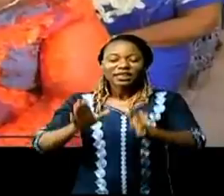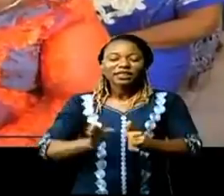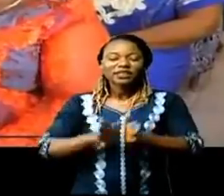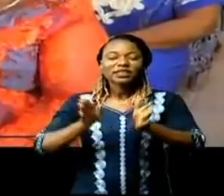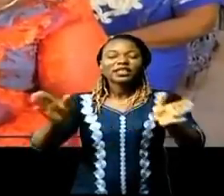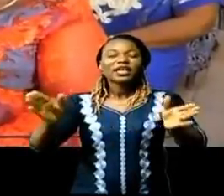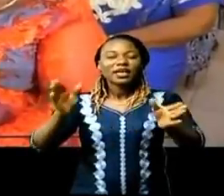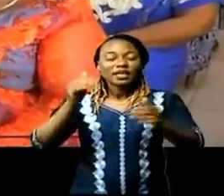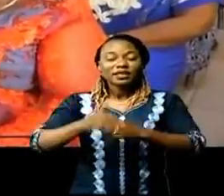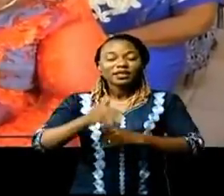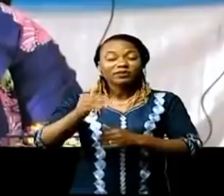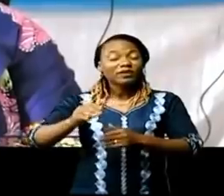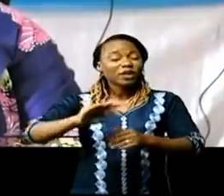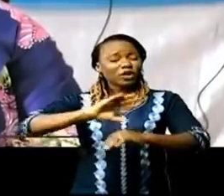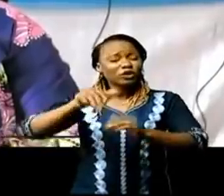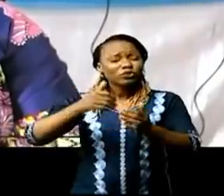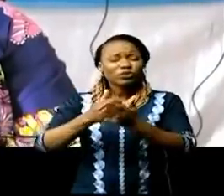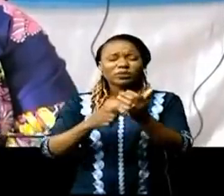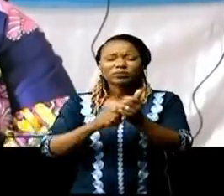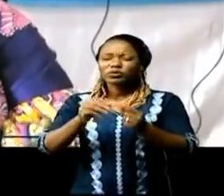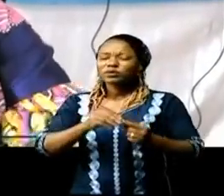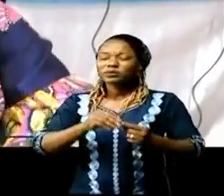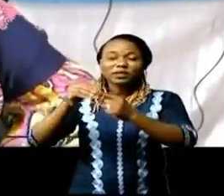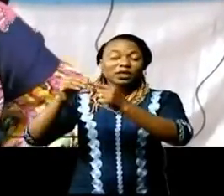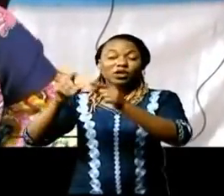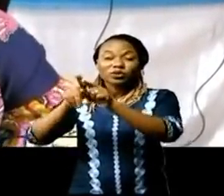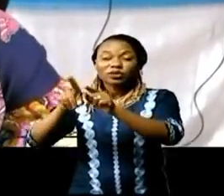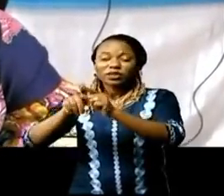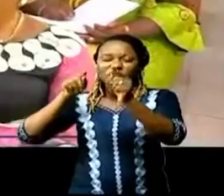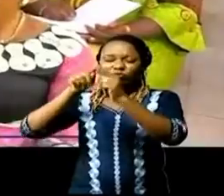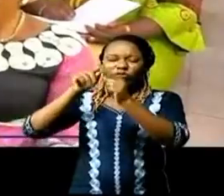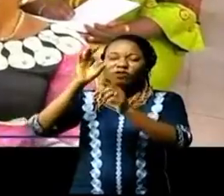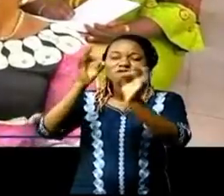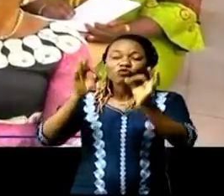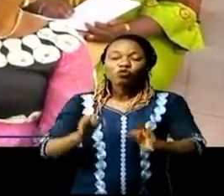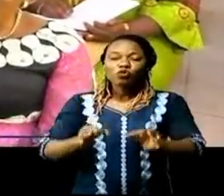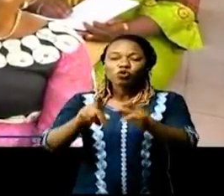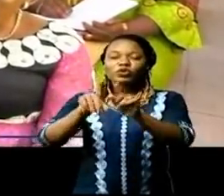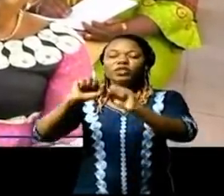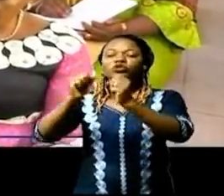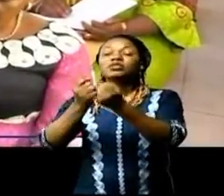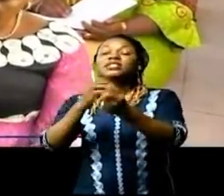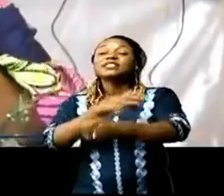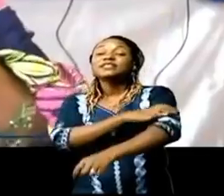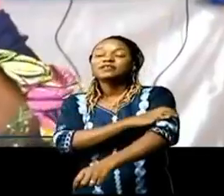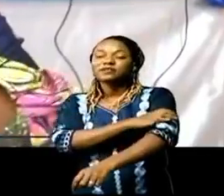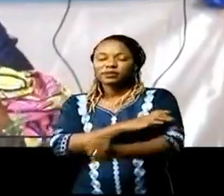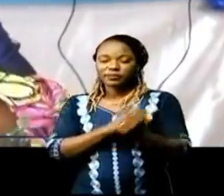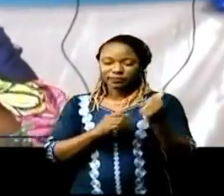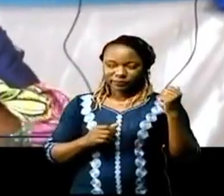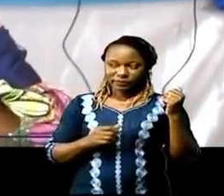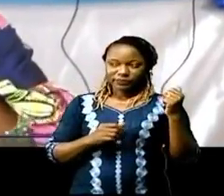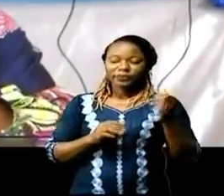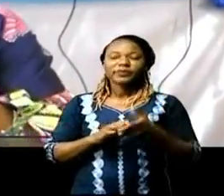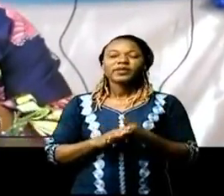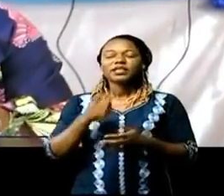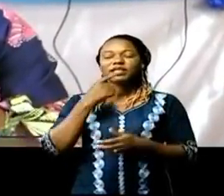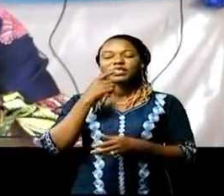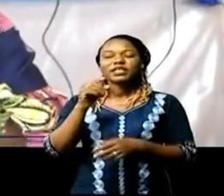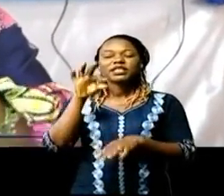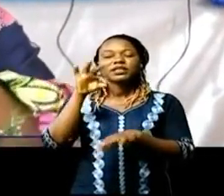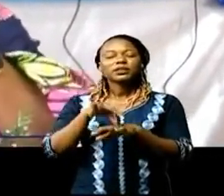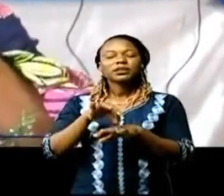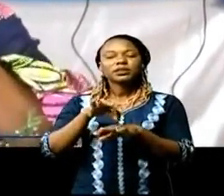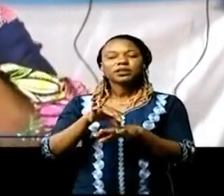ministères devant les structures spécialisées, les points focaux des ONG et la société civile. J'ai saisi cette occasion pour